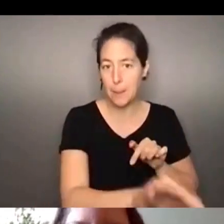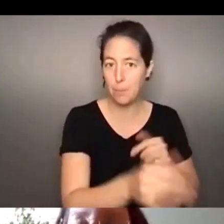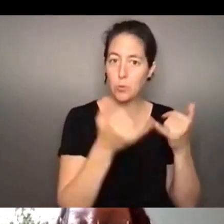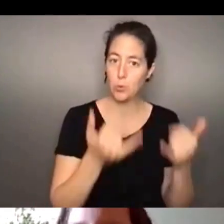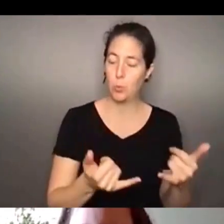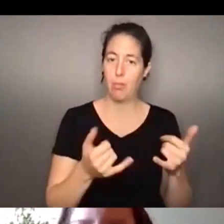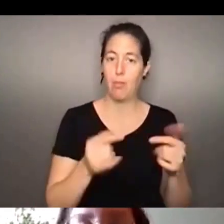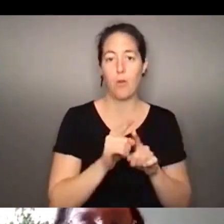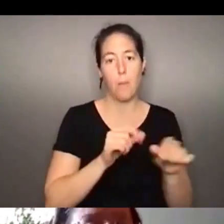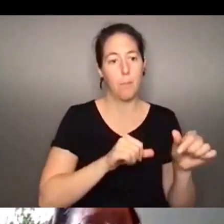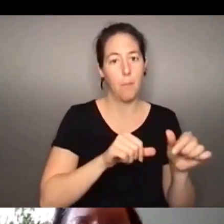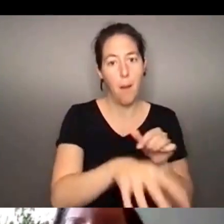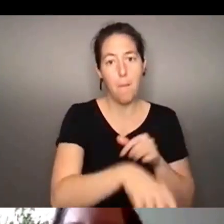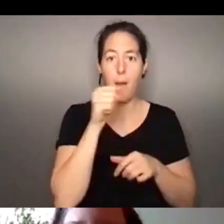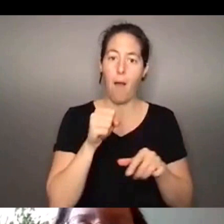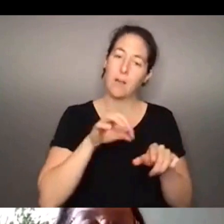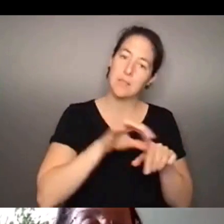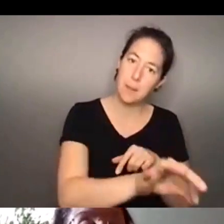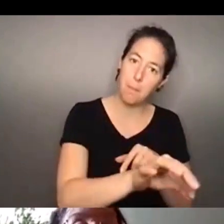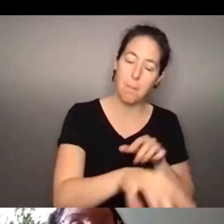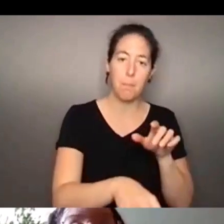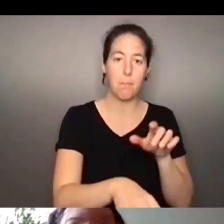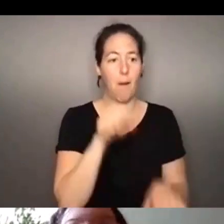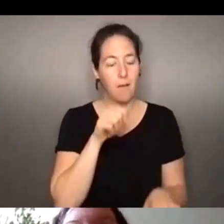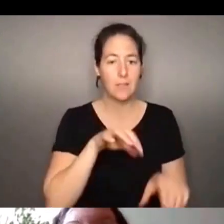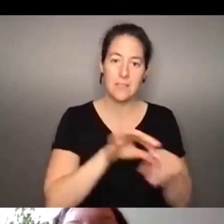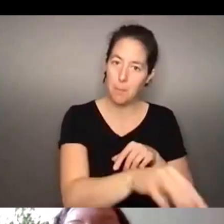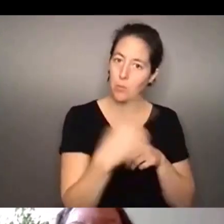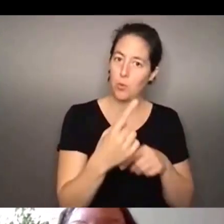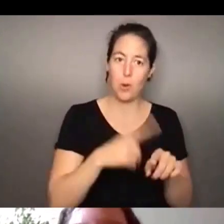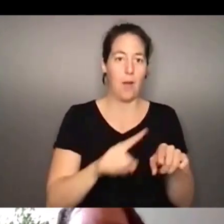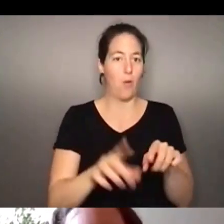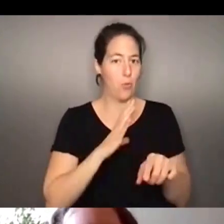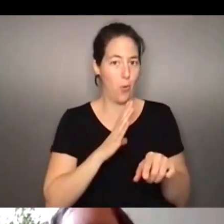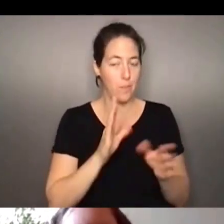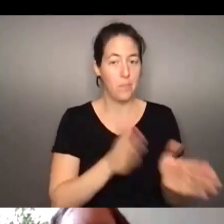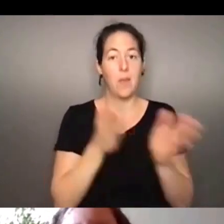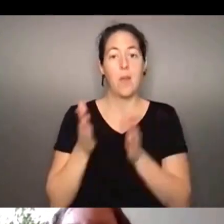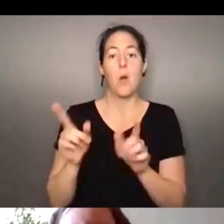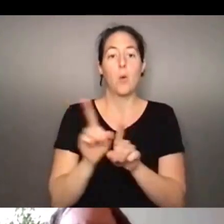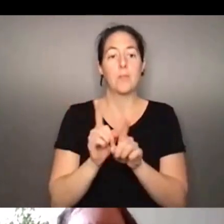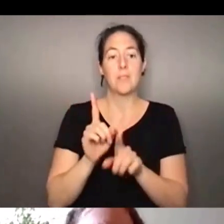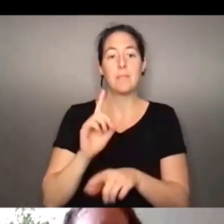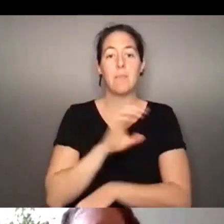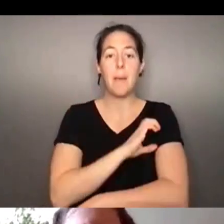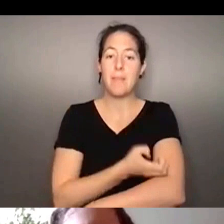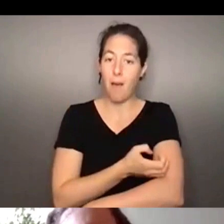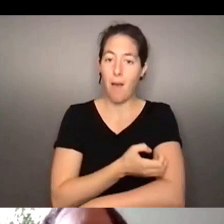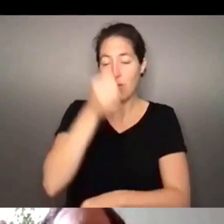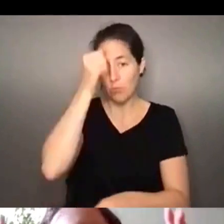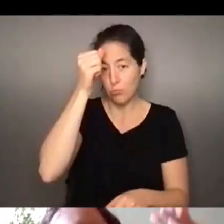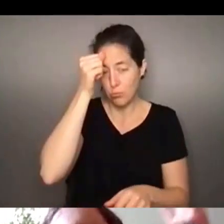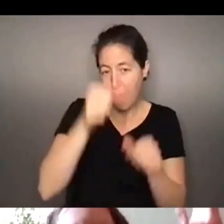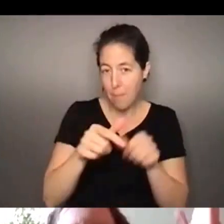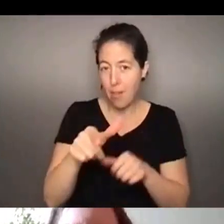y a comme une rotation. Il y a toujours des carottes qui s'en viennent et aussi des épinards. On se rappelle, dans les temps chauds, l'épinard, il va